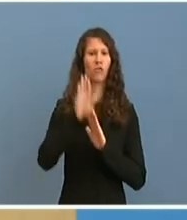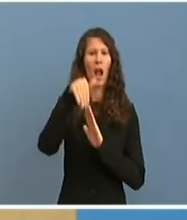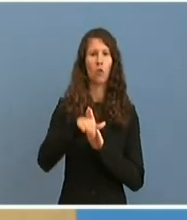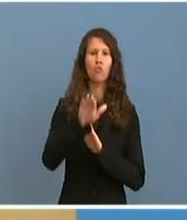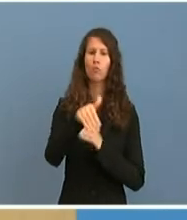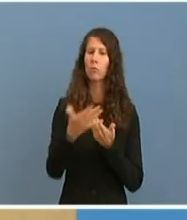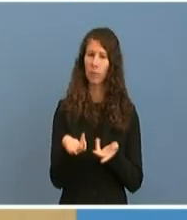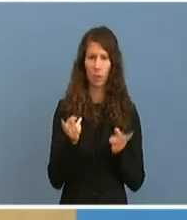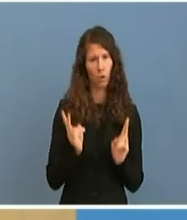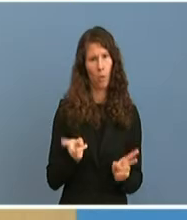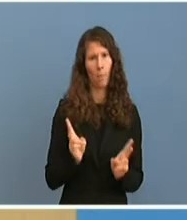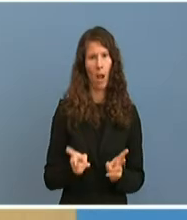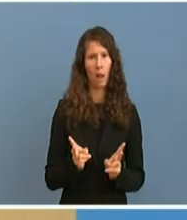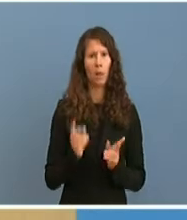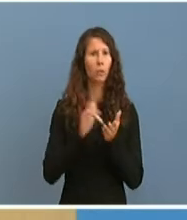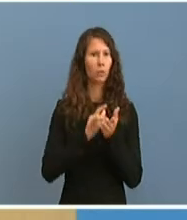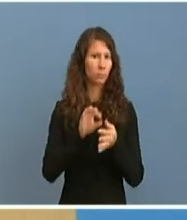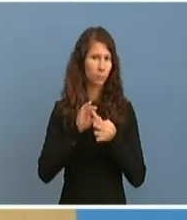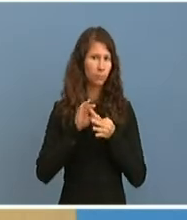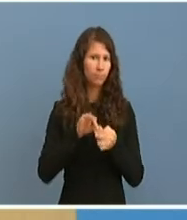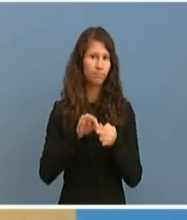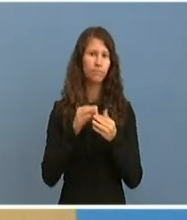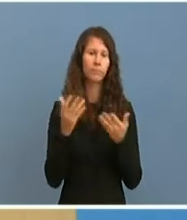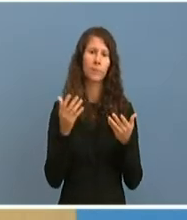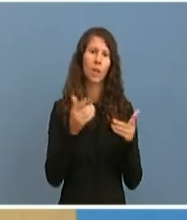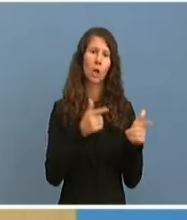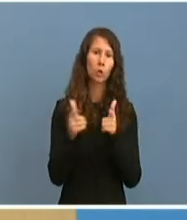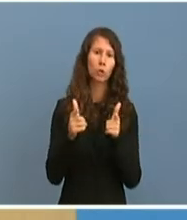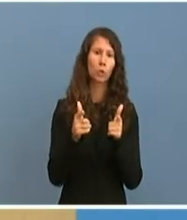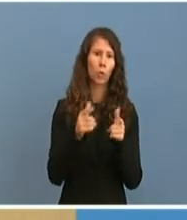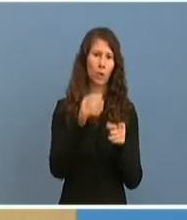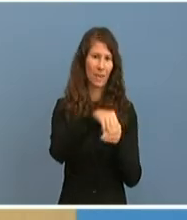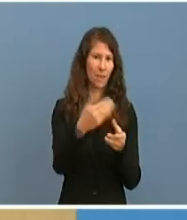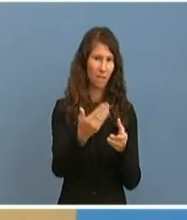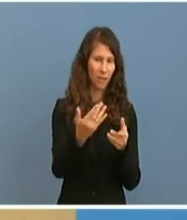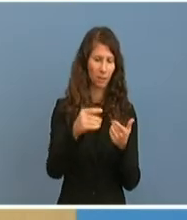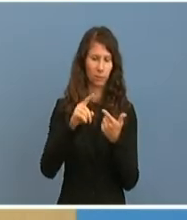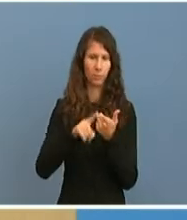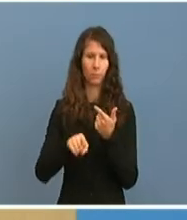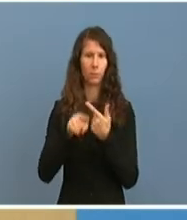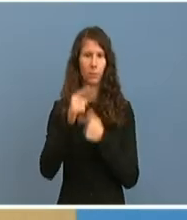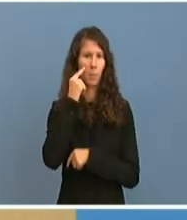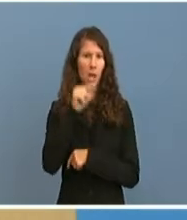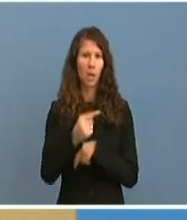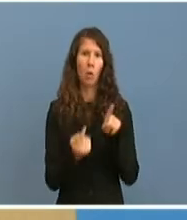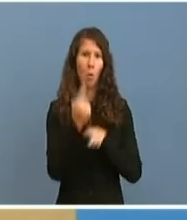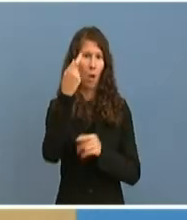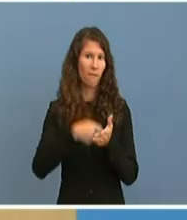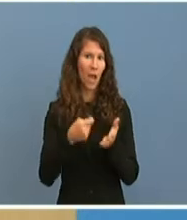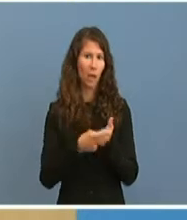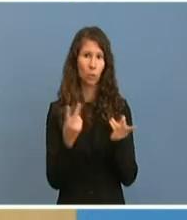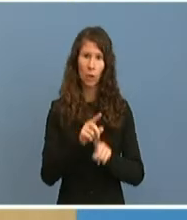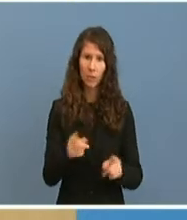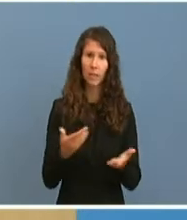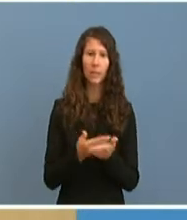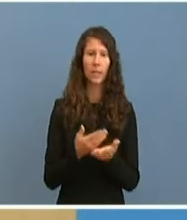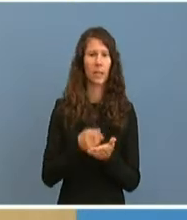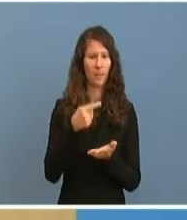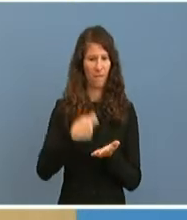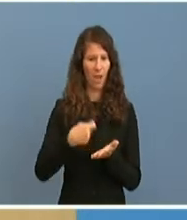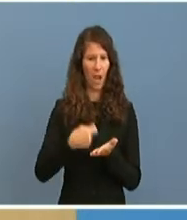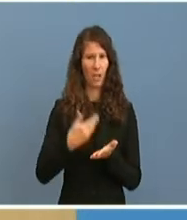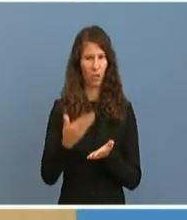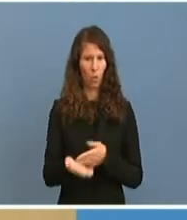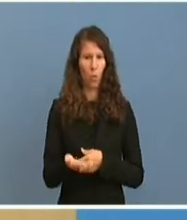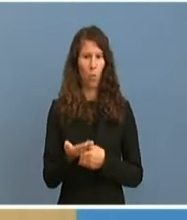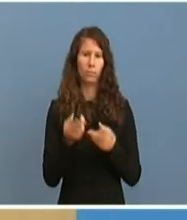hängen natürlich ab vom jeweiligen Rüstungsgut und ob das gerade einen hohen Wert hat oder nicht. Deshalb ist der Wert als solcher kein tauglicher